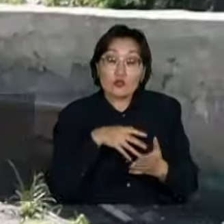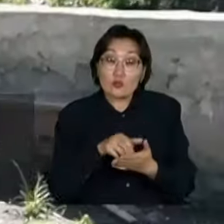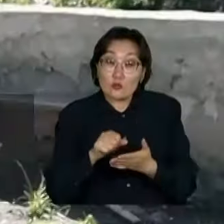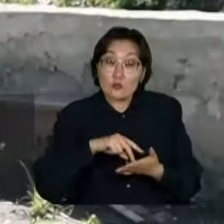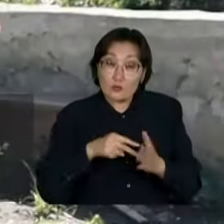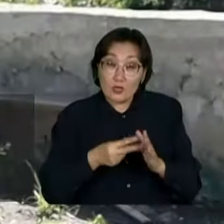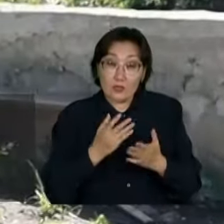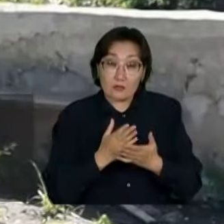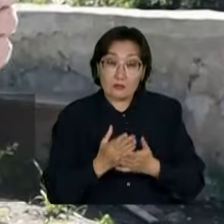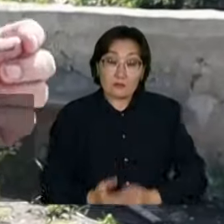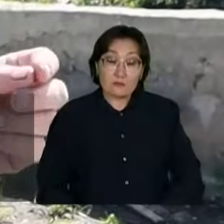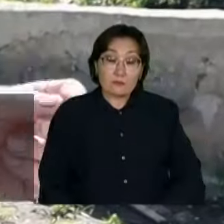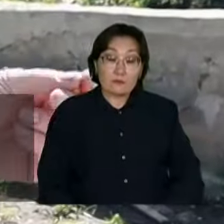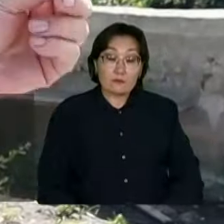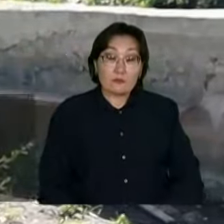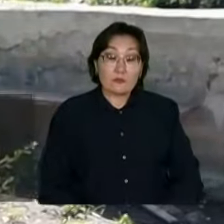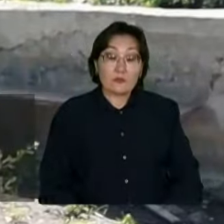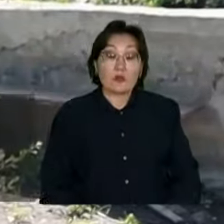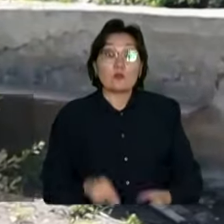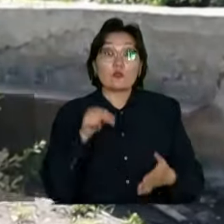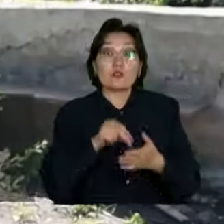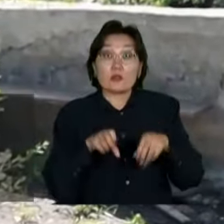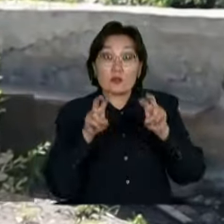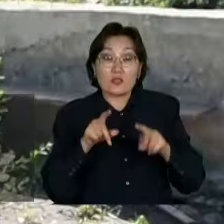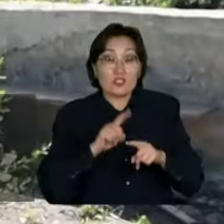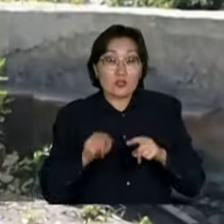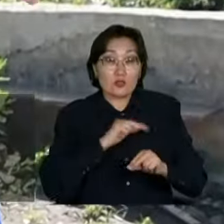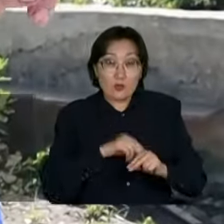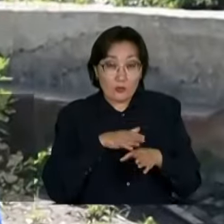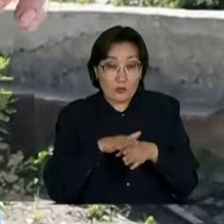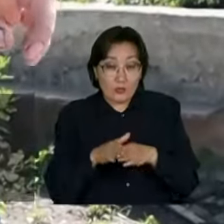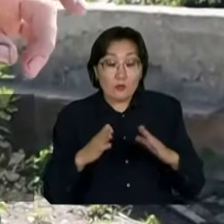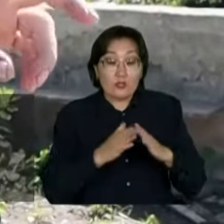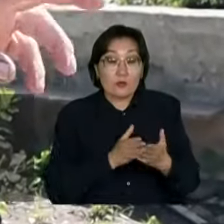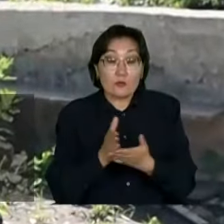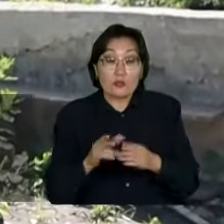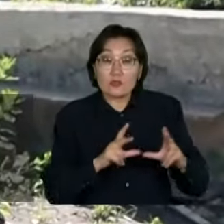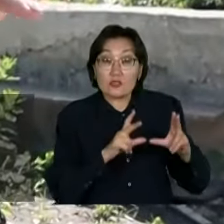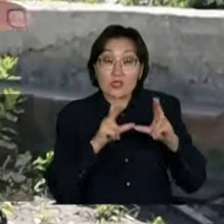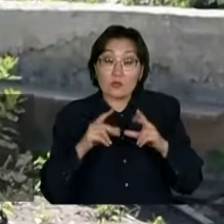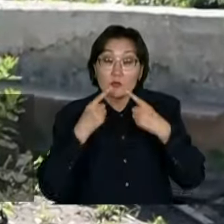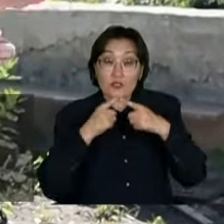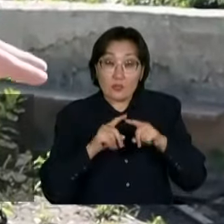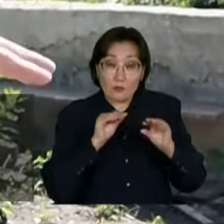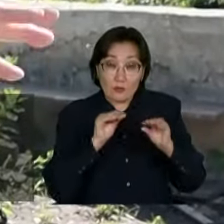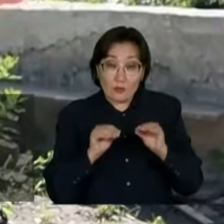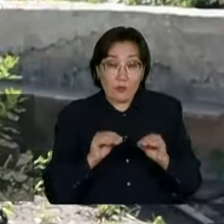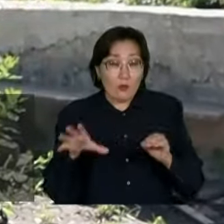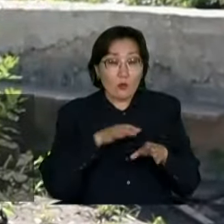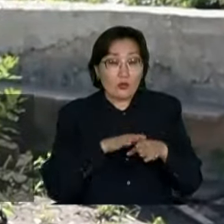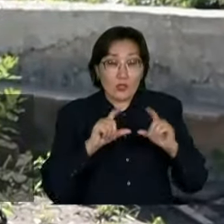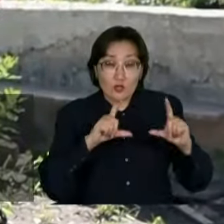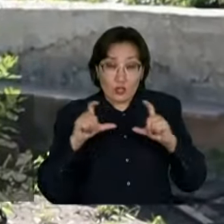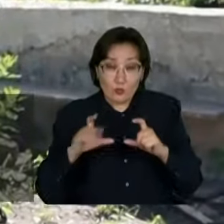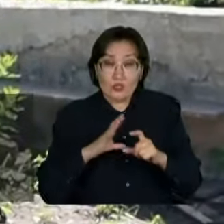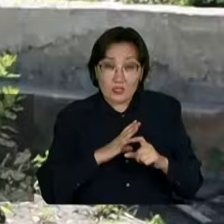жоспарланған. Оценщики быстро сработали. Бағалаушылар тез жұмыс істеді. Олар үйге кіріп, барлық жиһаз бен жабдықты жақсылап суретке түсірді.